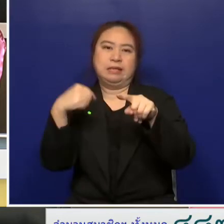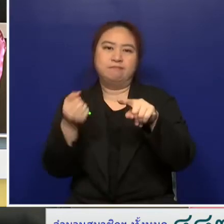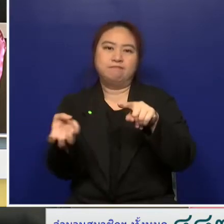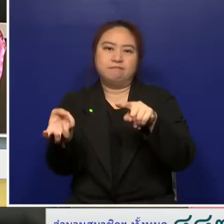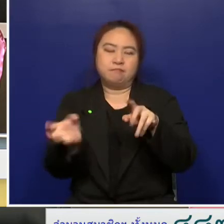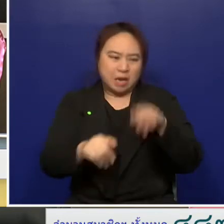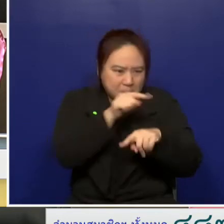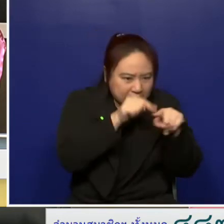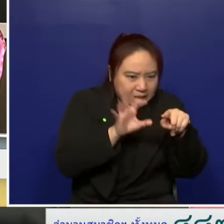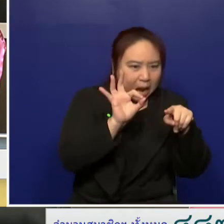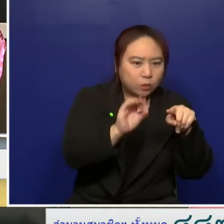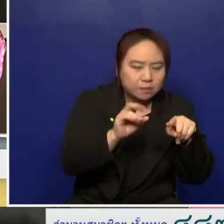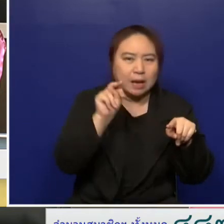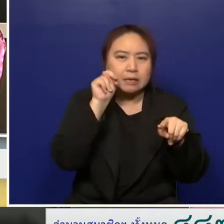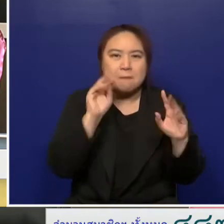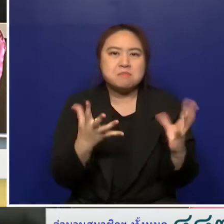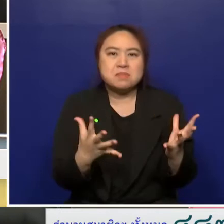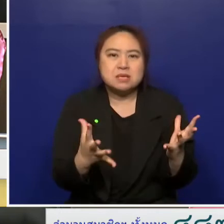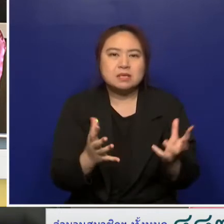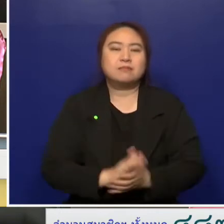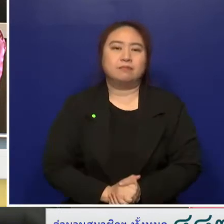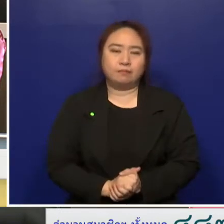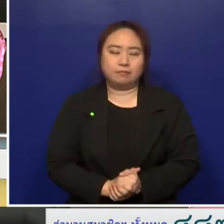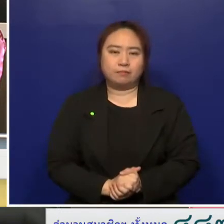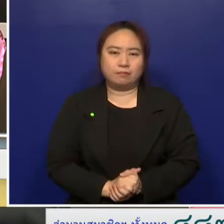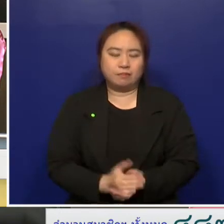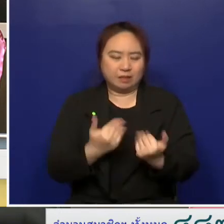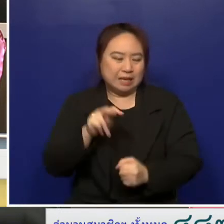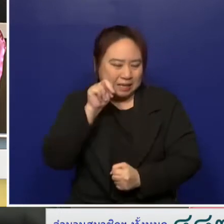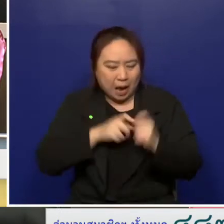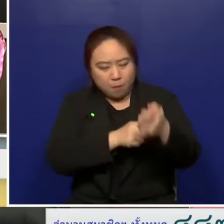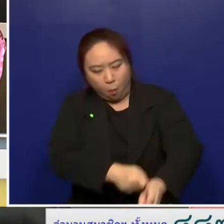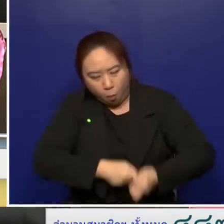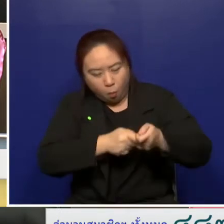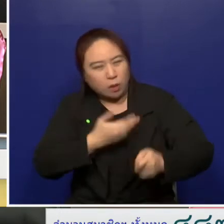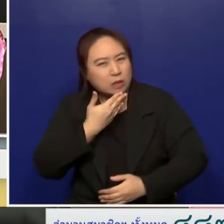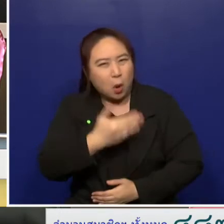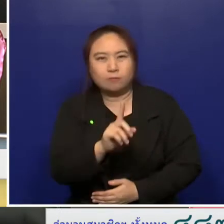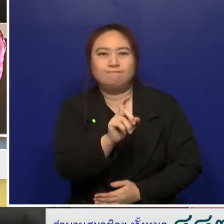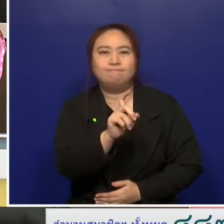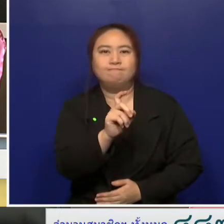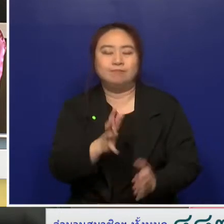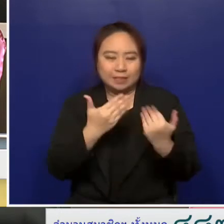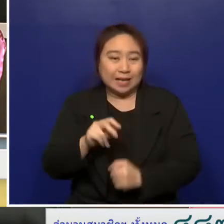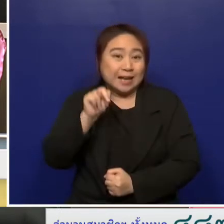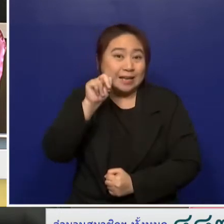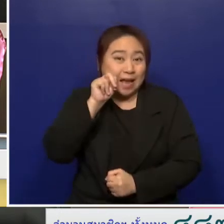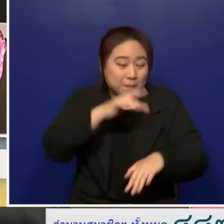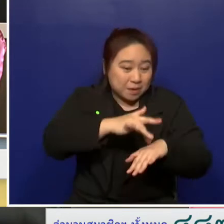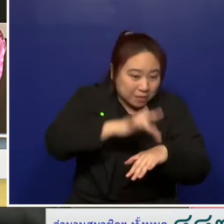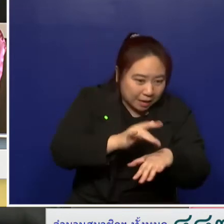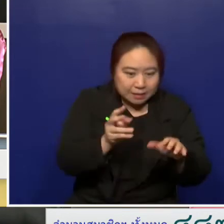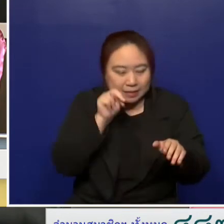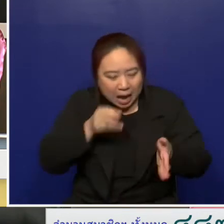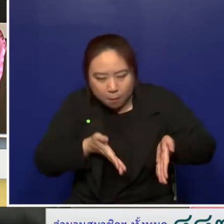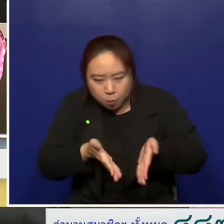130 ยัเข้าไมถึงน้ำที่เป็ปัจจัในการ flagปุก ตลอดทงปีการขาแหลงนำในระบบชมพธาญส่งพธ์ให้